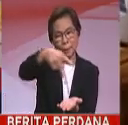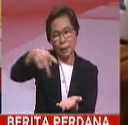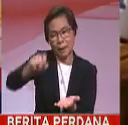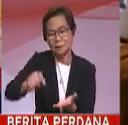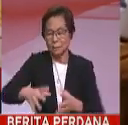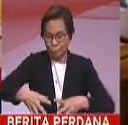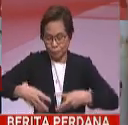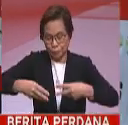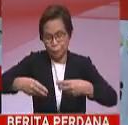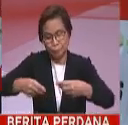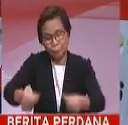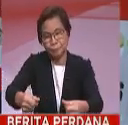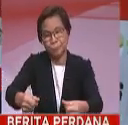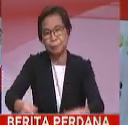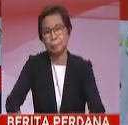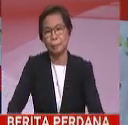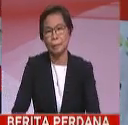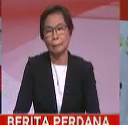PPS berjalan lancar.